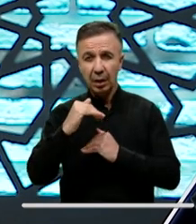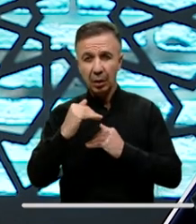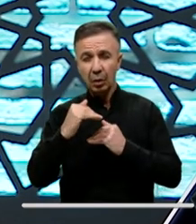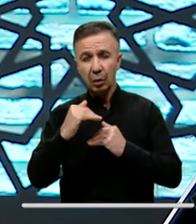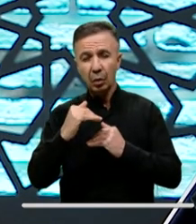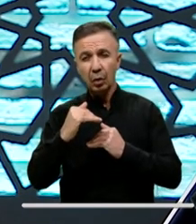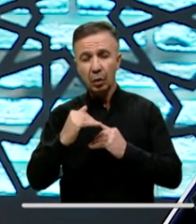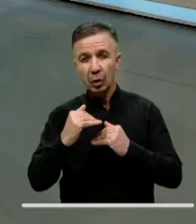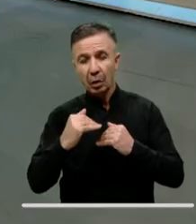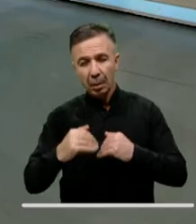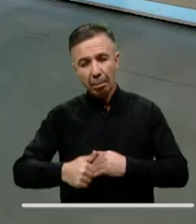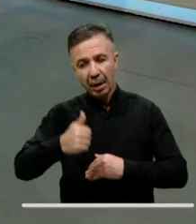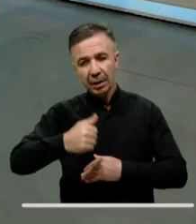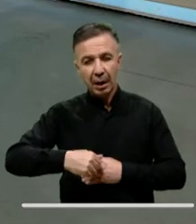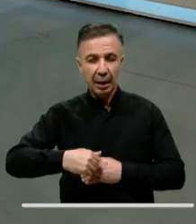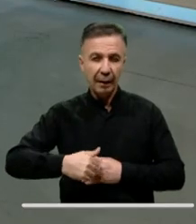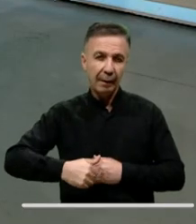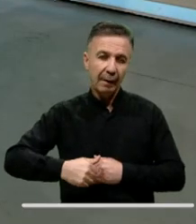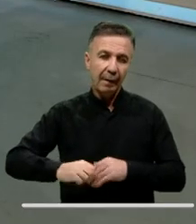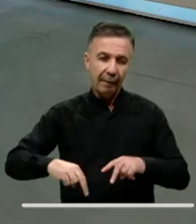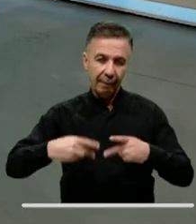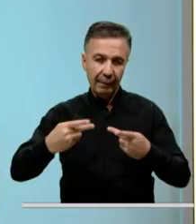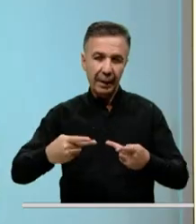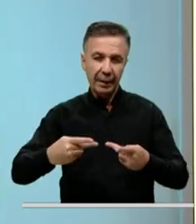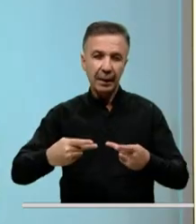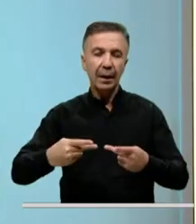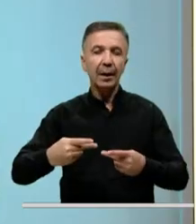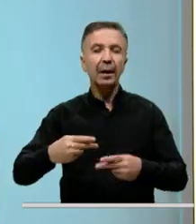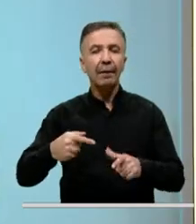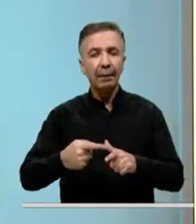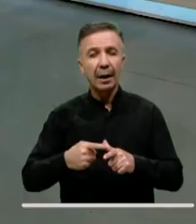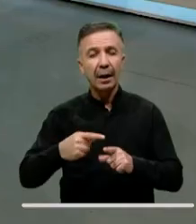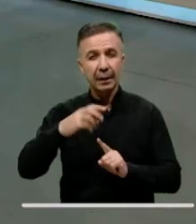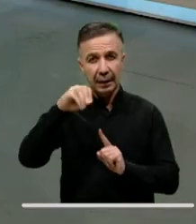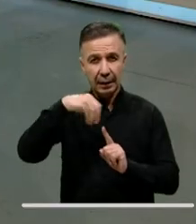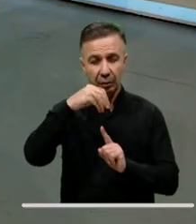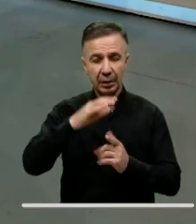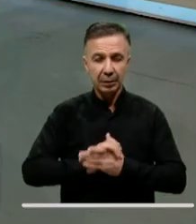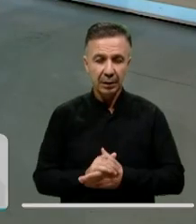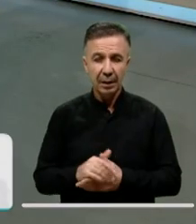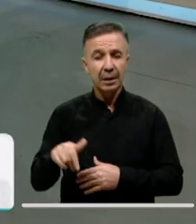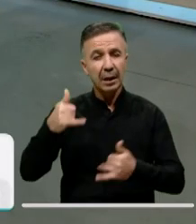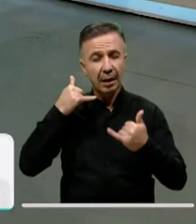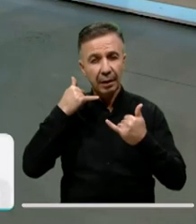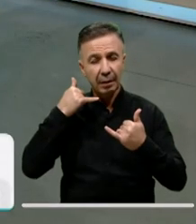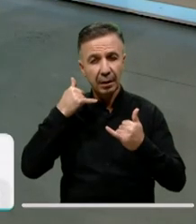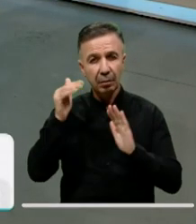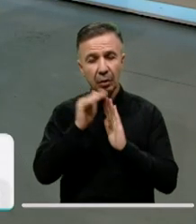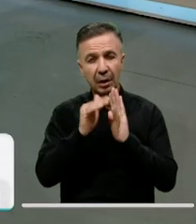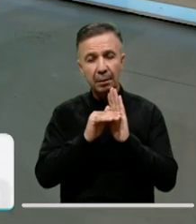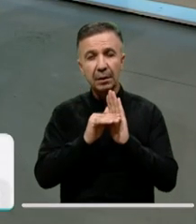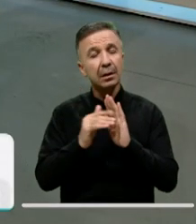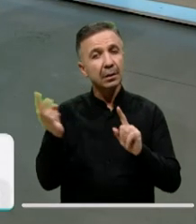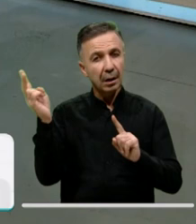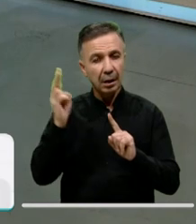Kurulu Başkan Vekili Sayın Doktor Fatih Mehmet Aydın Hocam. Sizler de telefon bağlantısıyla yayınımıza katılıp sorularınızı muhterem